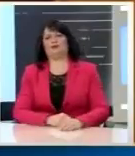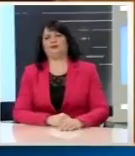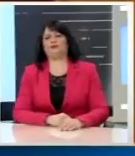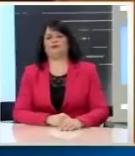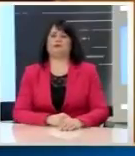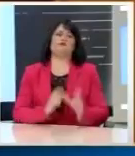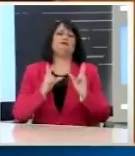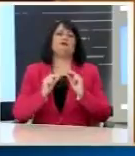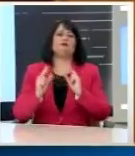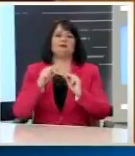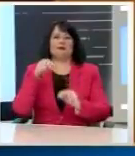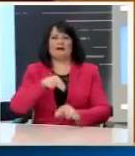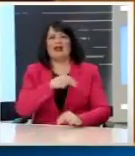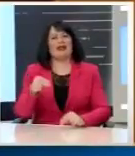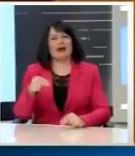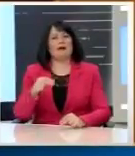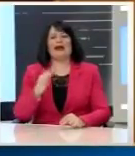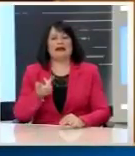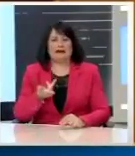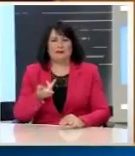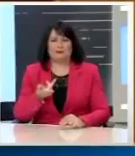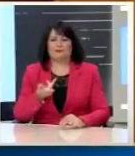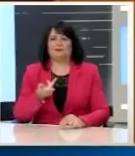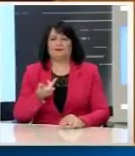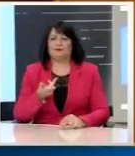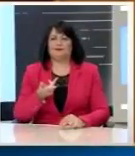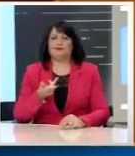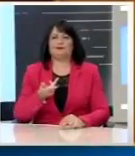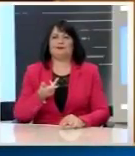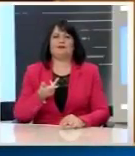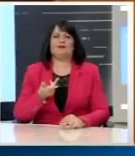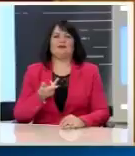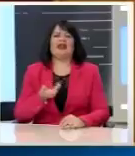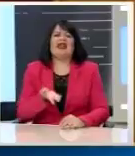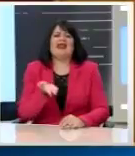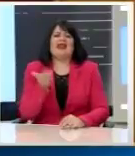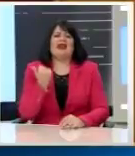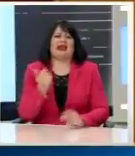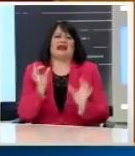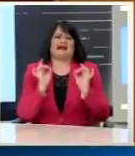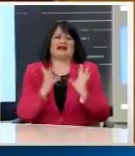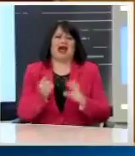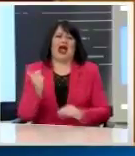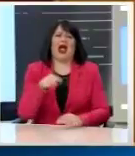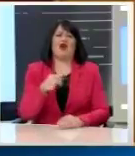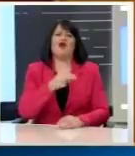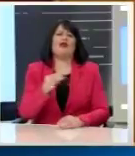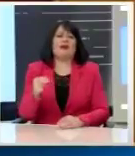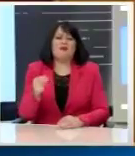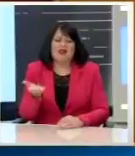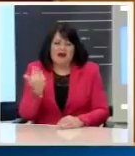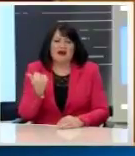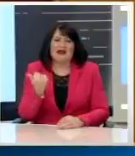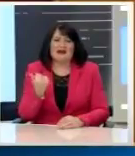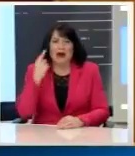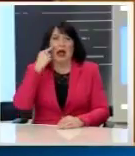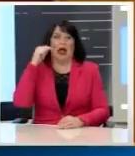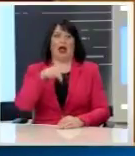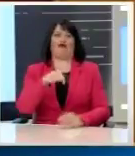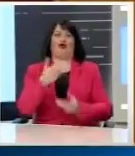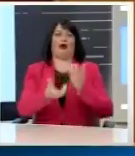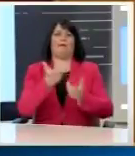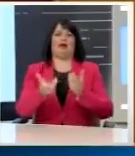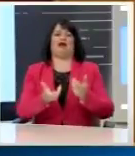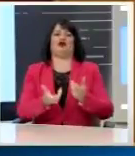Συζητάμε επί της υπόθεσης αυτής, διότι δεν έχετε τίποτα άλλο πλέον να πείτε,